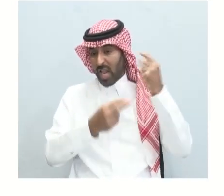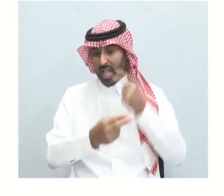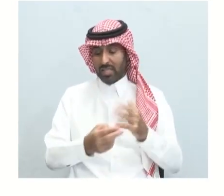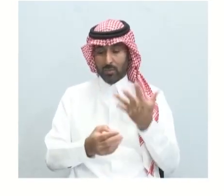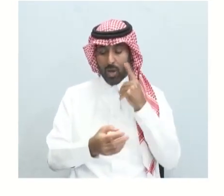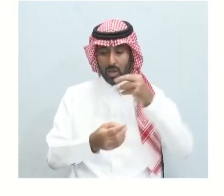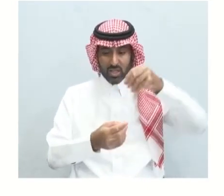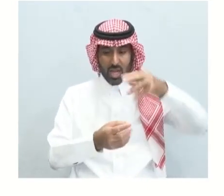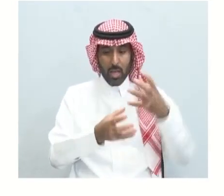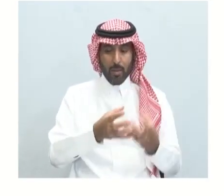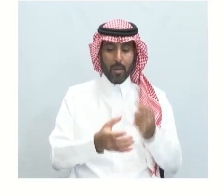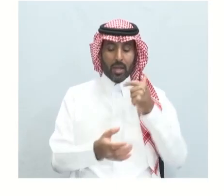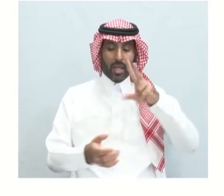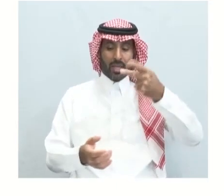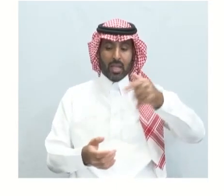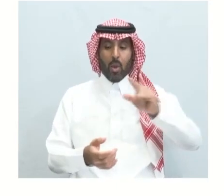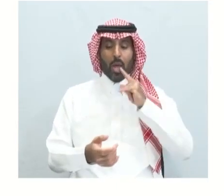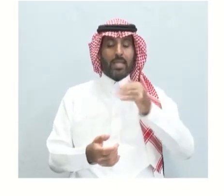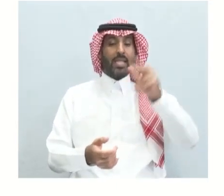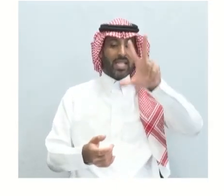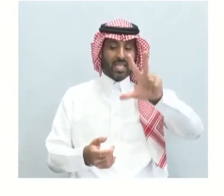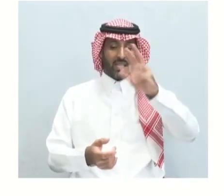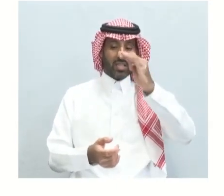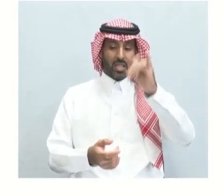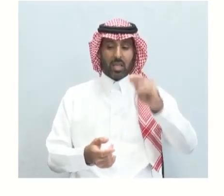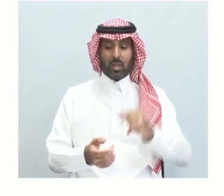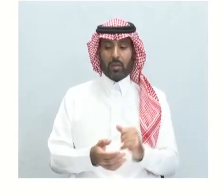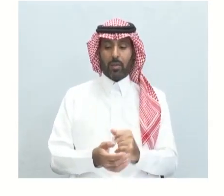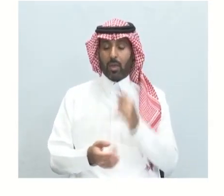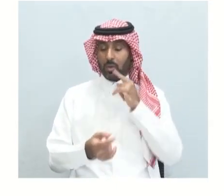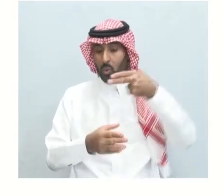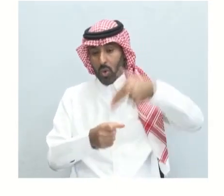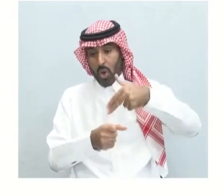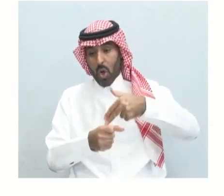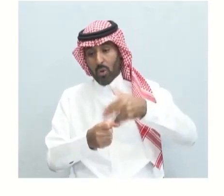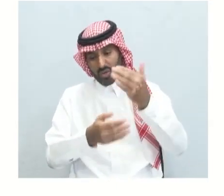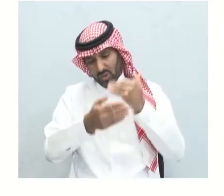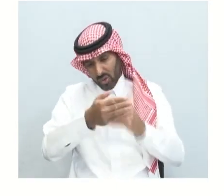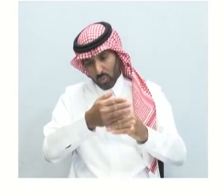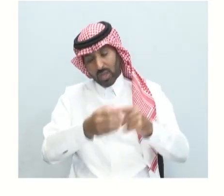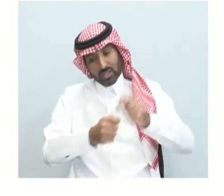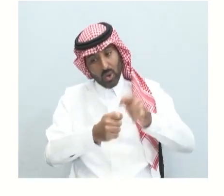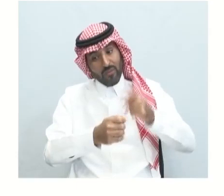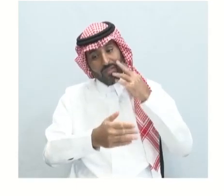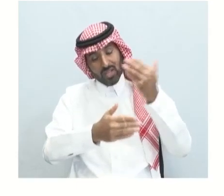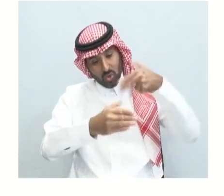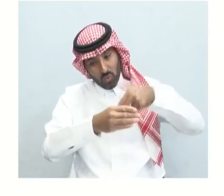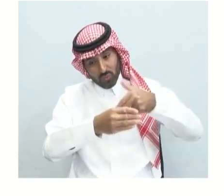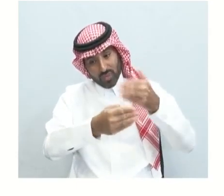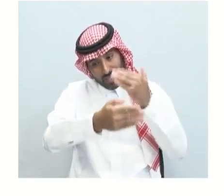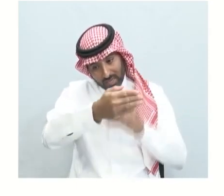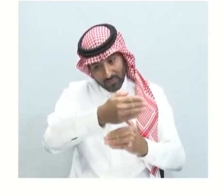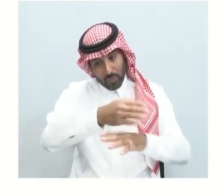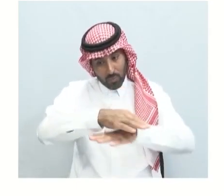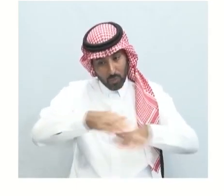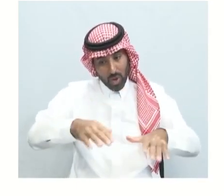احجار رمل احجار الجير فقد تكون النفط في الطبق و تكون النفط في الطبقات الرسوبيه الغنيه